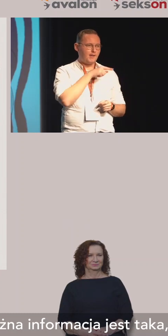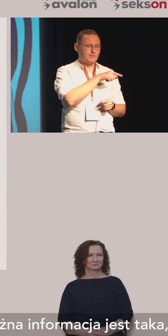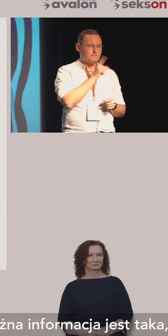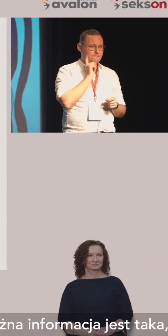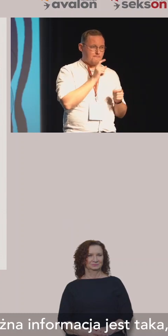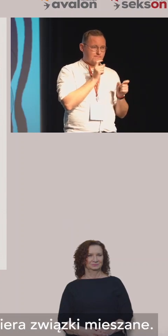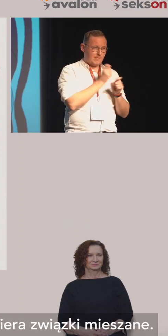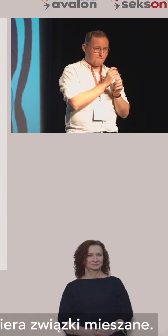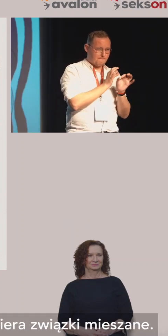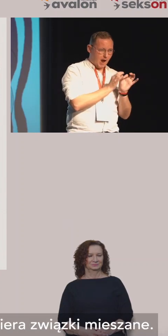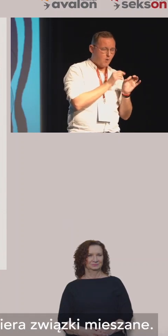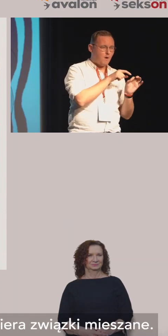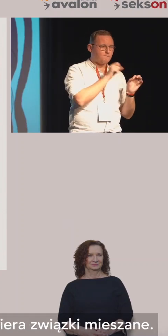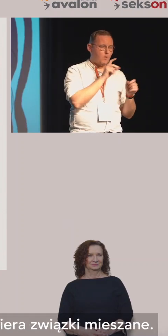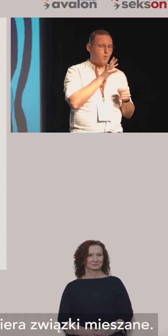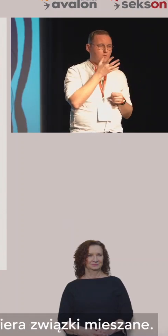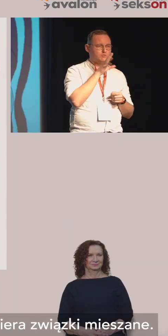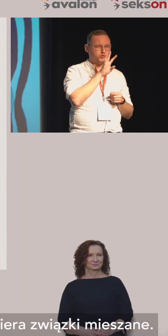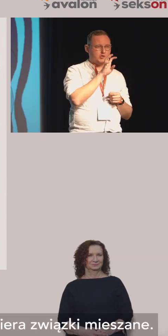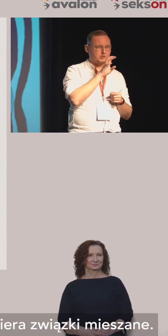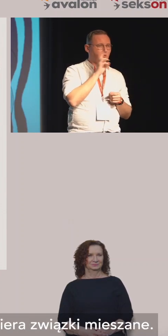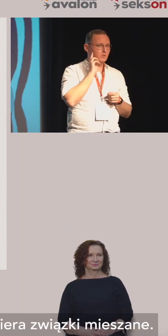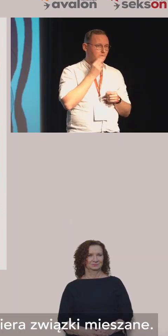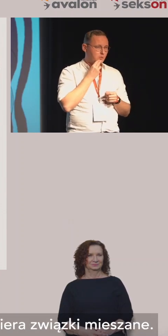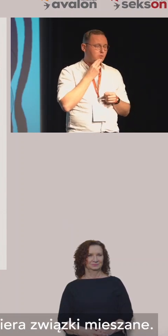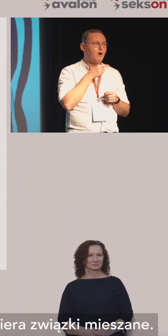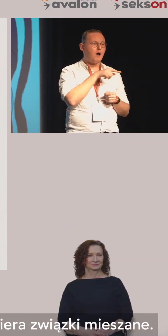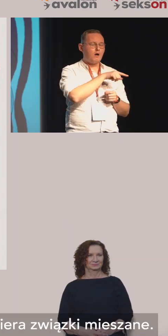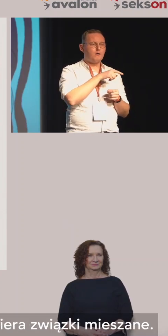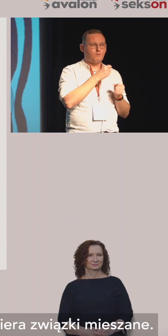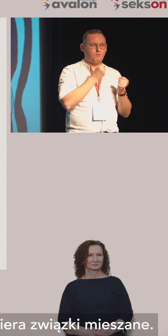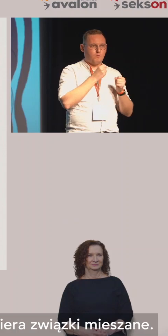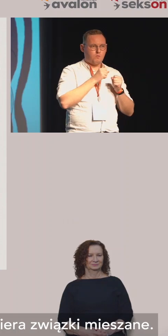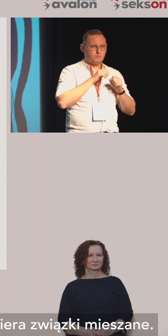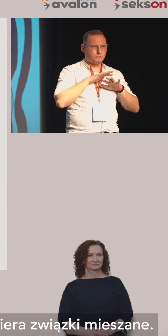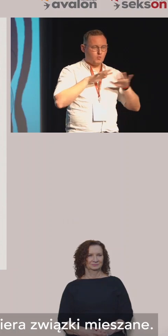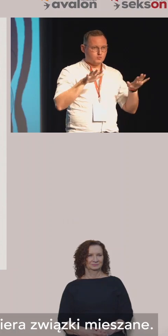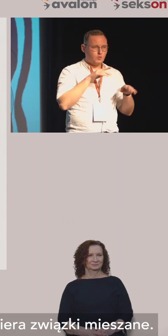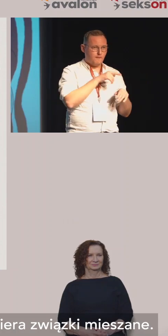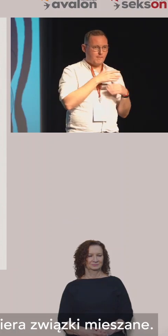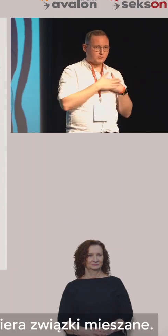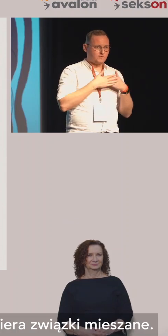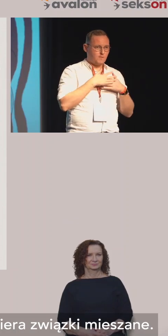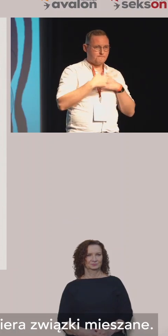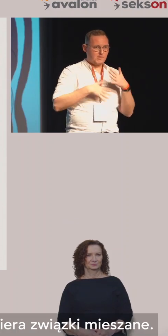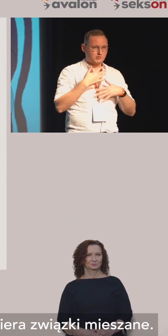ważna informacja jest taka, że na przykład w Malcie tak naprawdę około 400